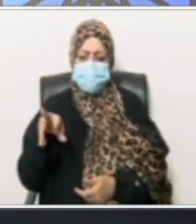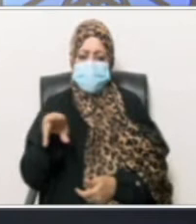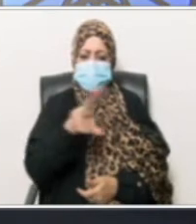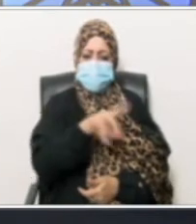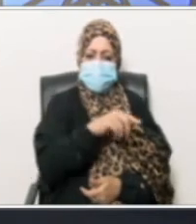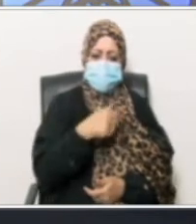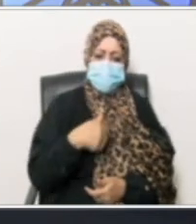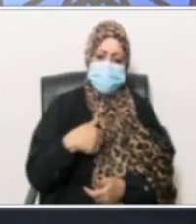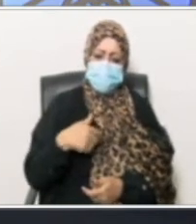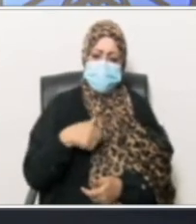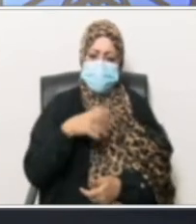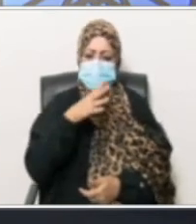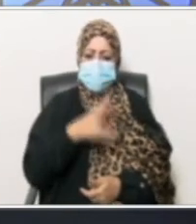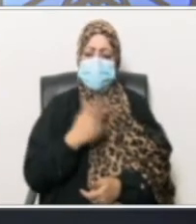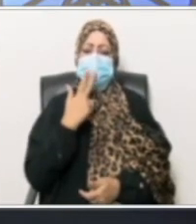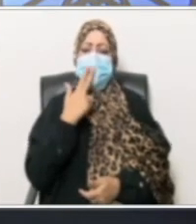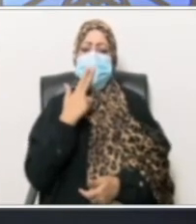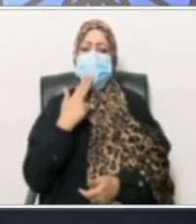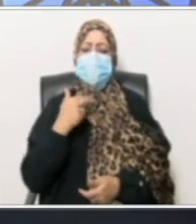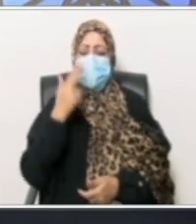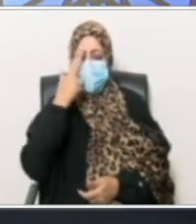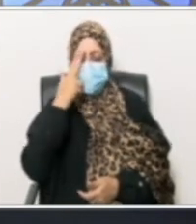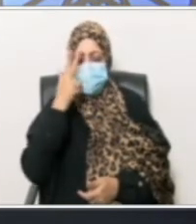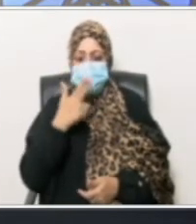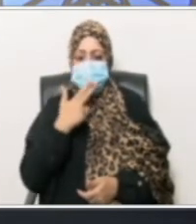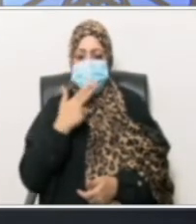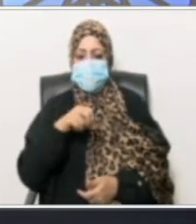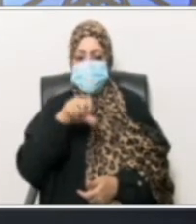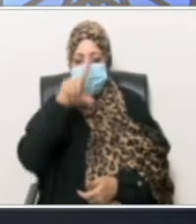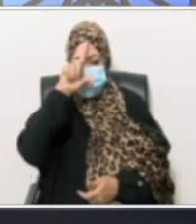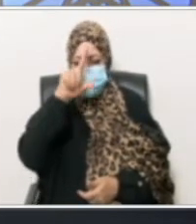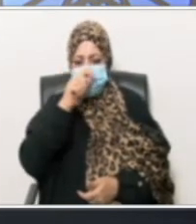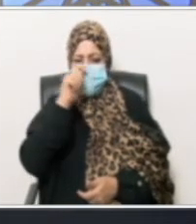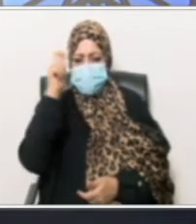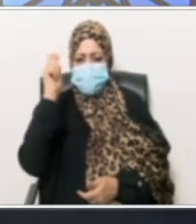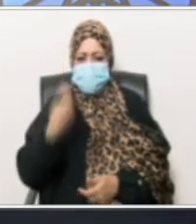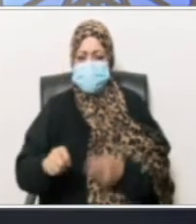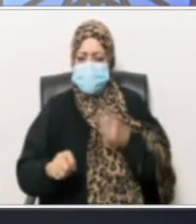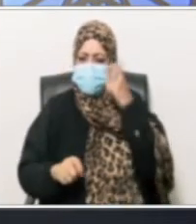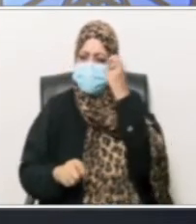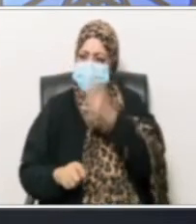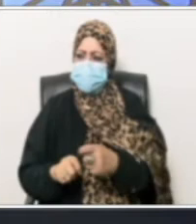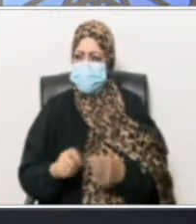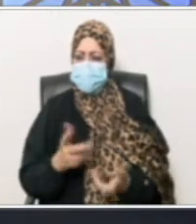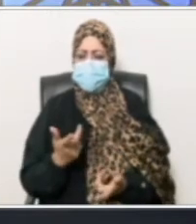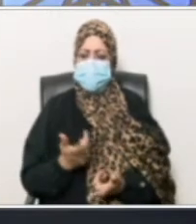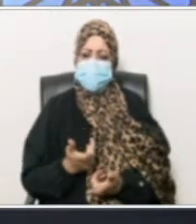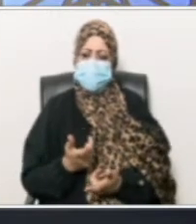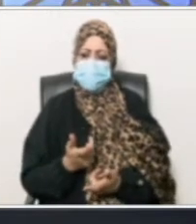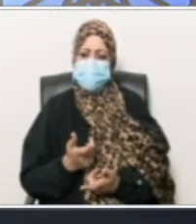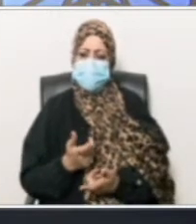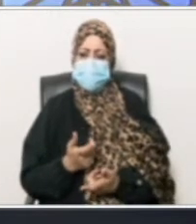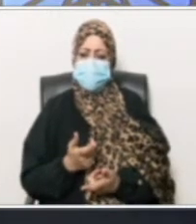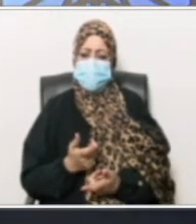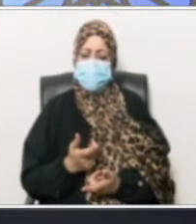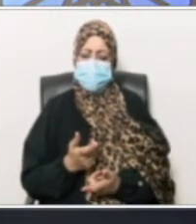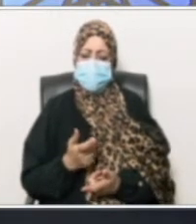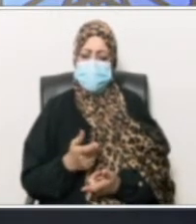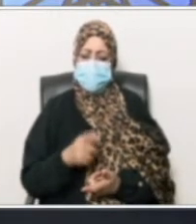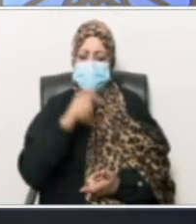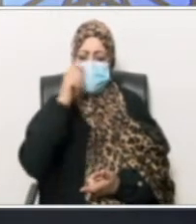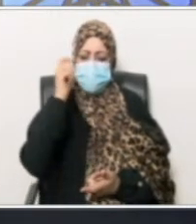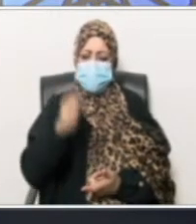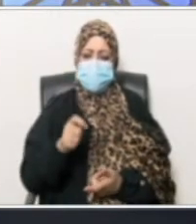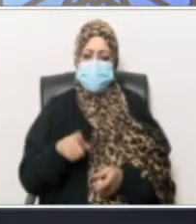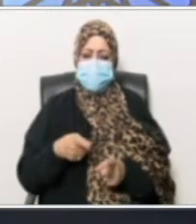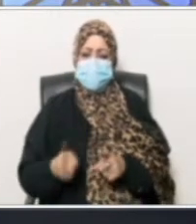إلى هجمات شرسة من الجهال. الجهال هذوما لا يفتؤون ولا يتركون ولا ينامون ليل